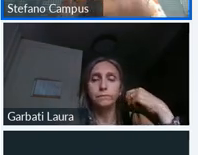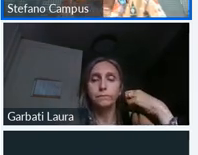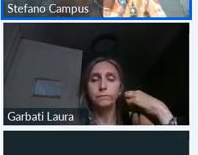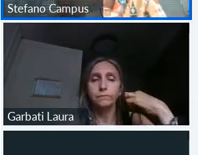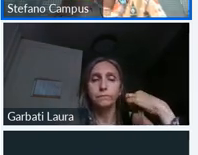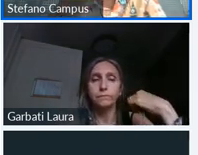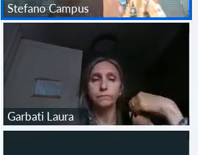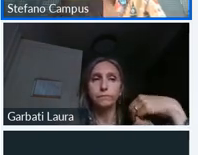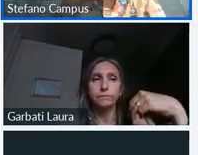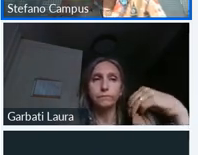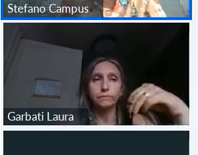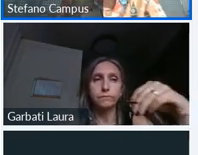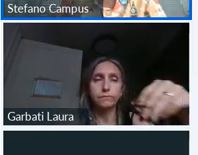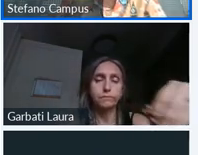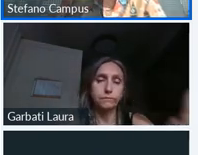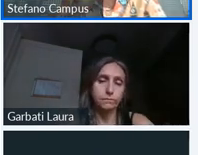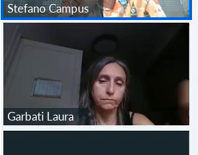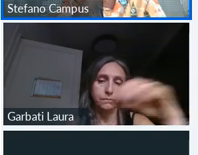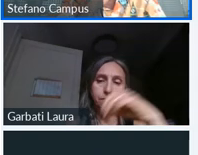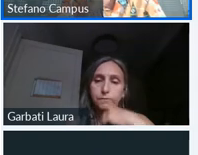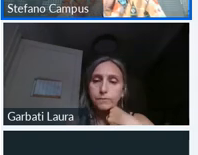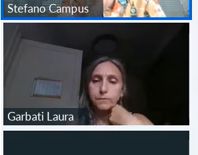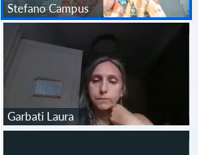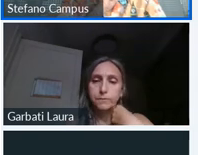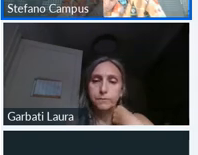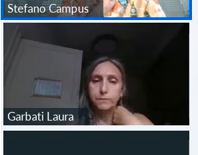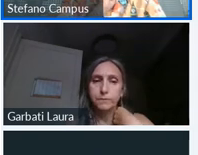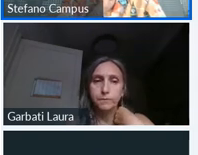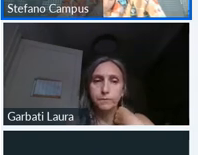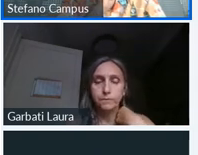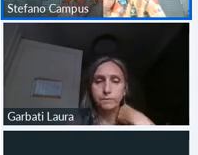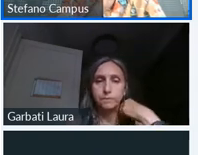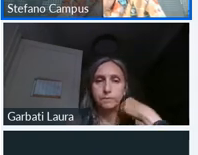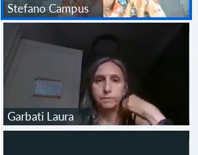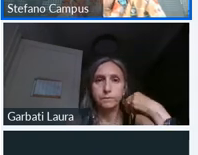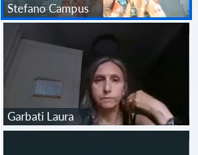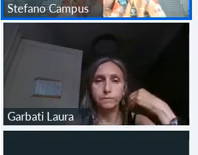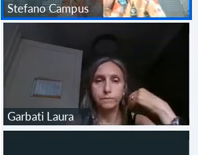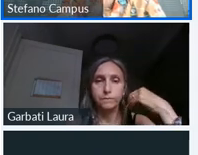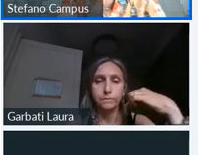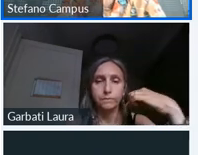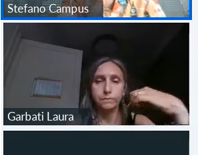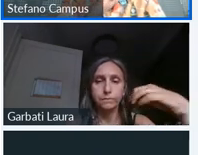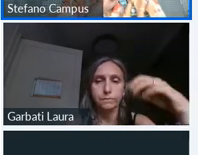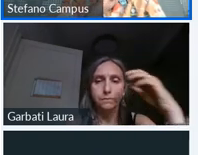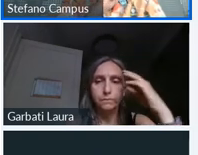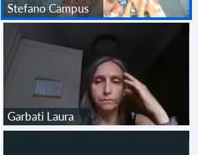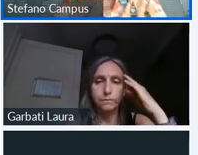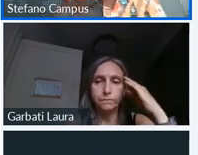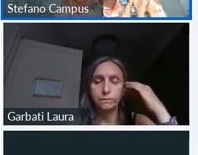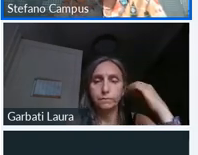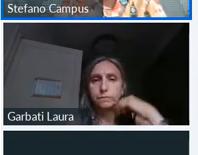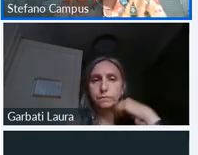presenza di tutti i campi e di tutte le informazioni richieste